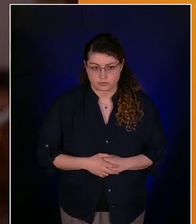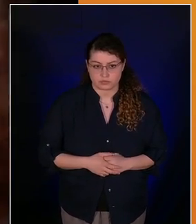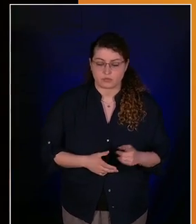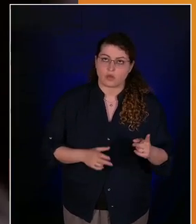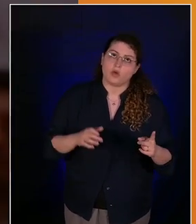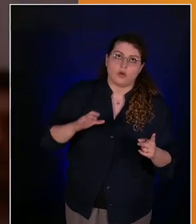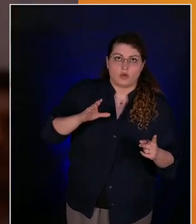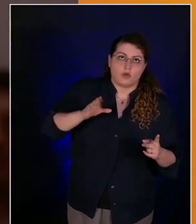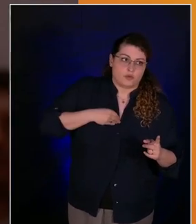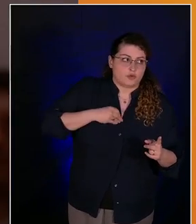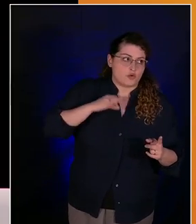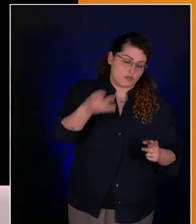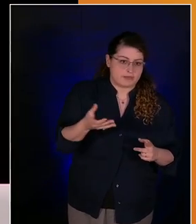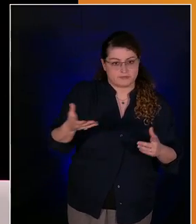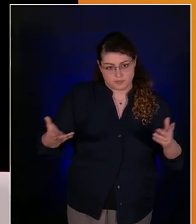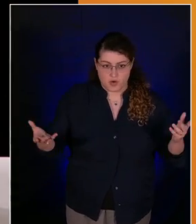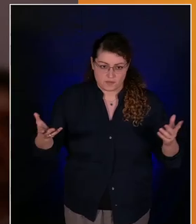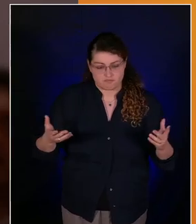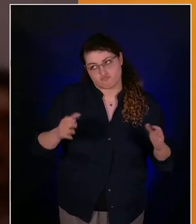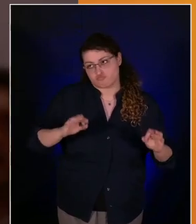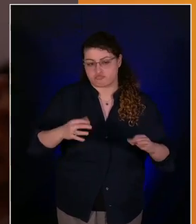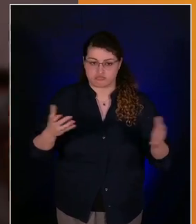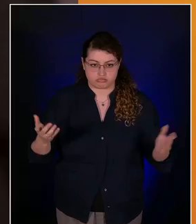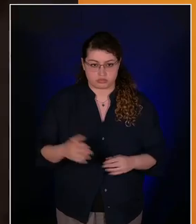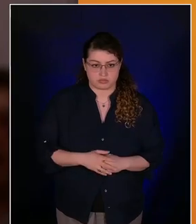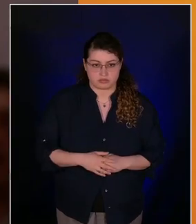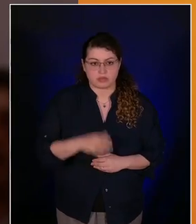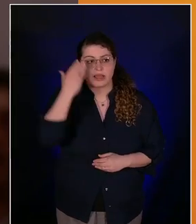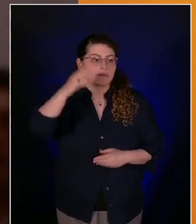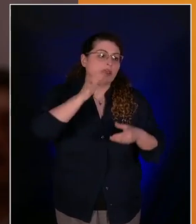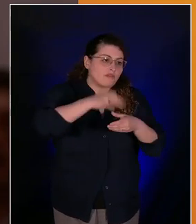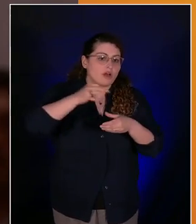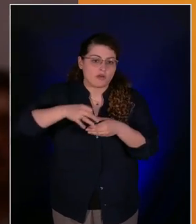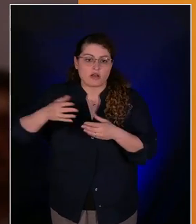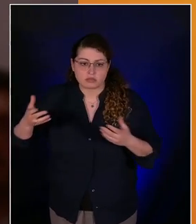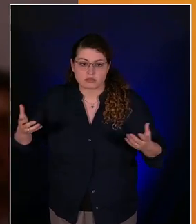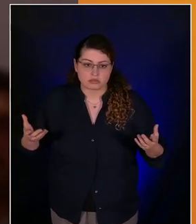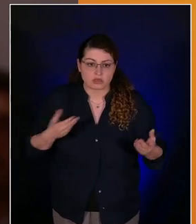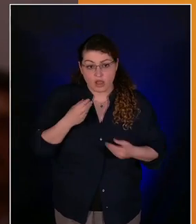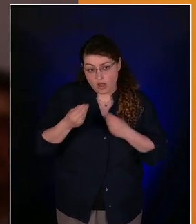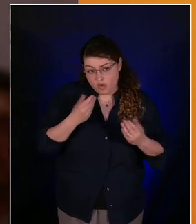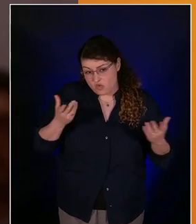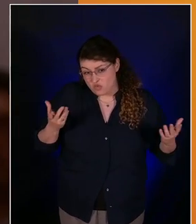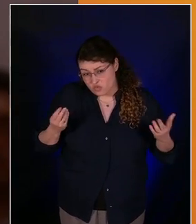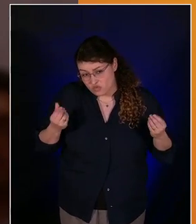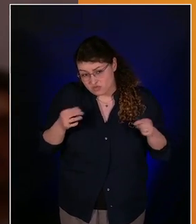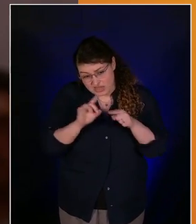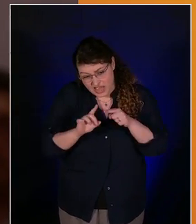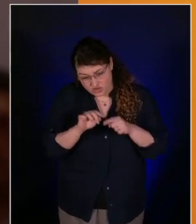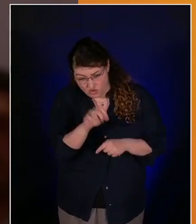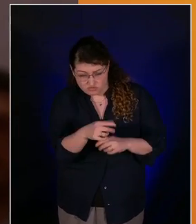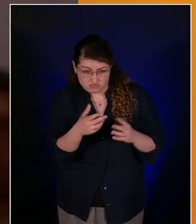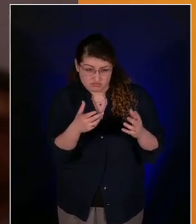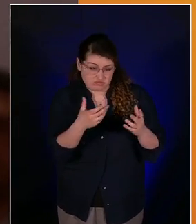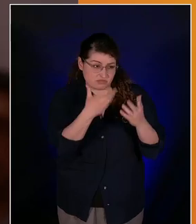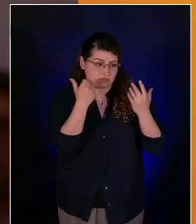oui wou merci allez on va dire ça si on vote si on vote sur Non mais sinon on est on est sur quelque chose où on va je